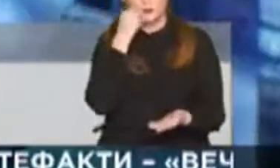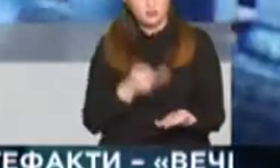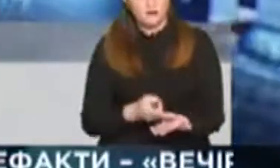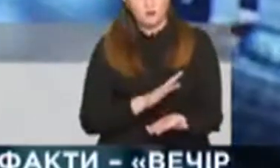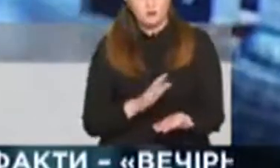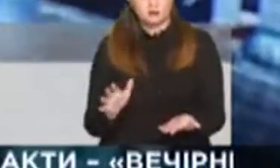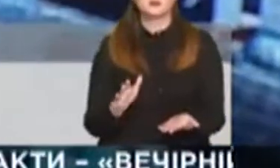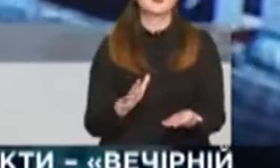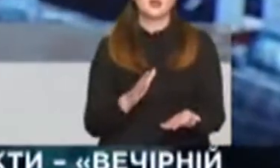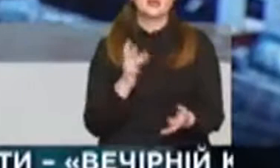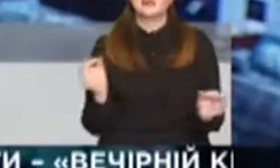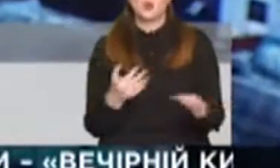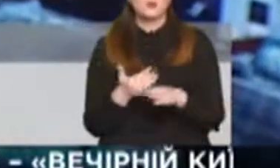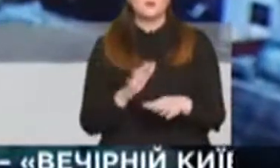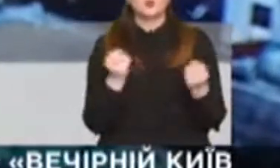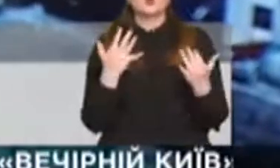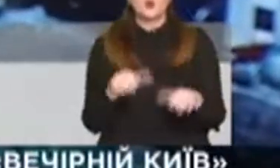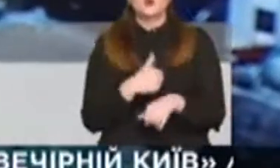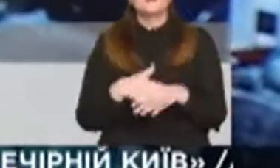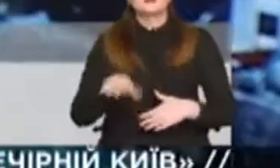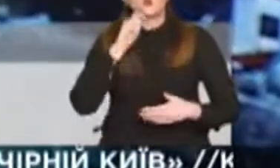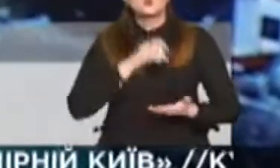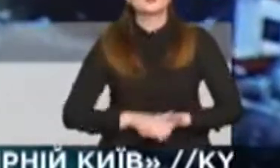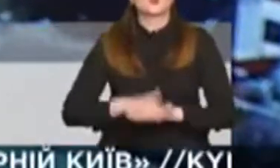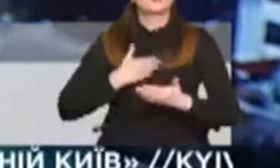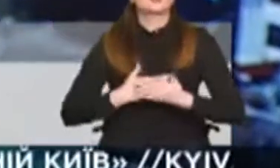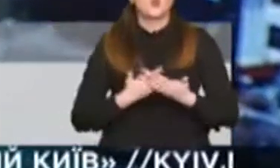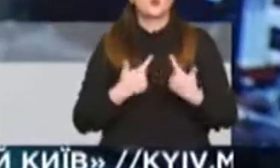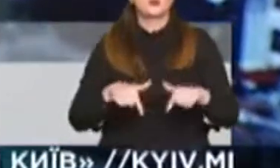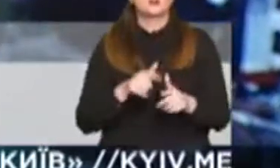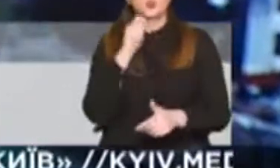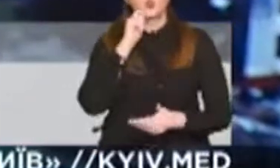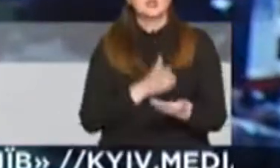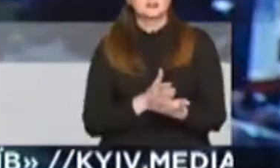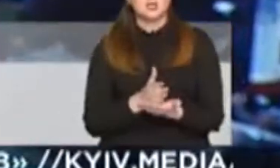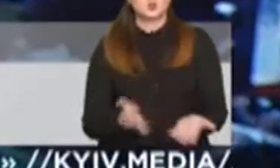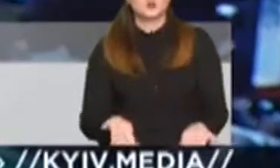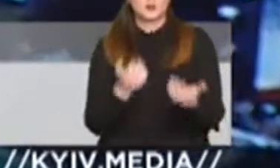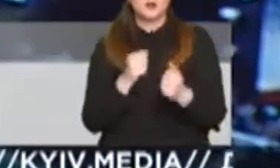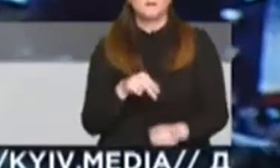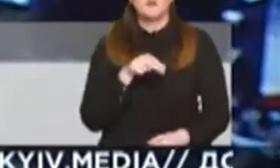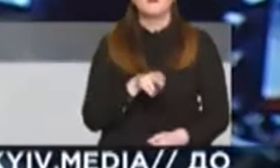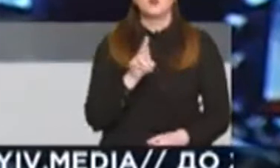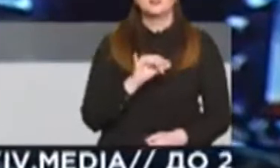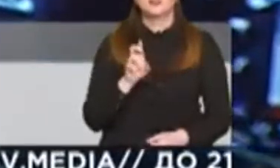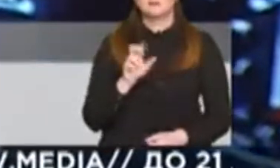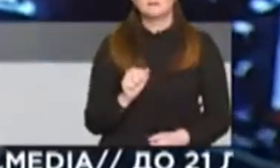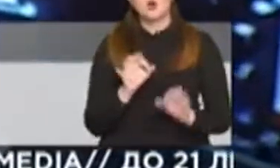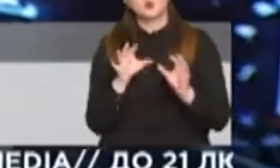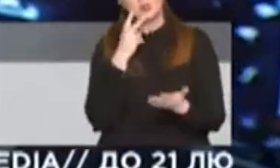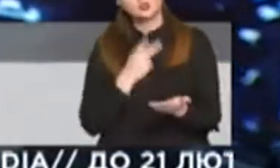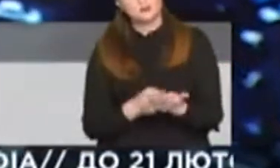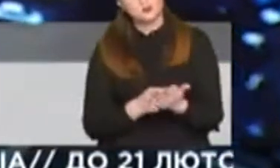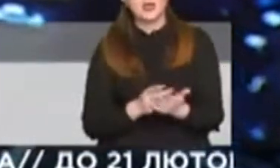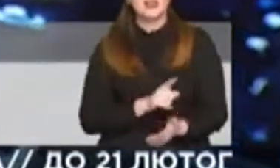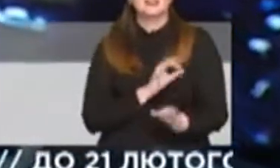впасти, ніколи не пізно. Просто зараз очільник всеукраїнської громадської організації «Українська служба порятунку» Павло Диба розкаже і покаже